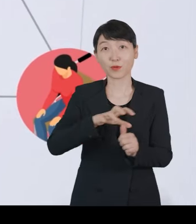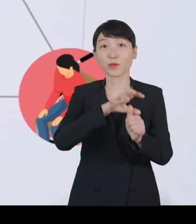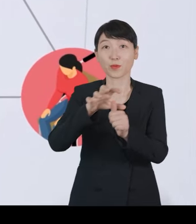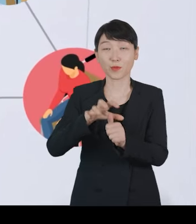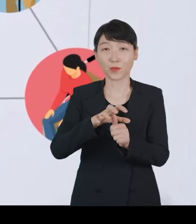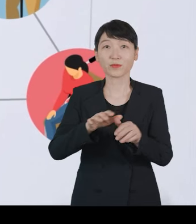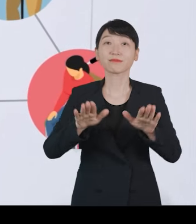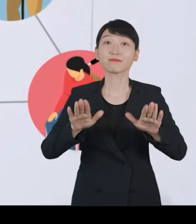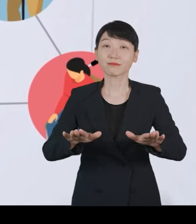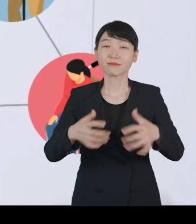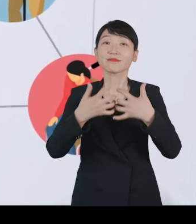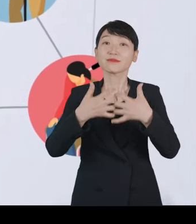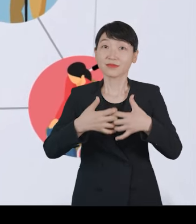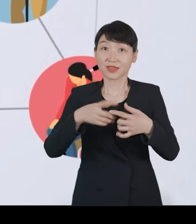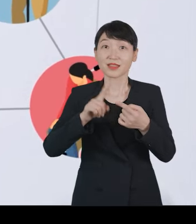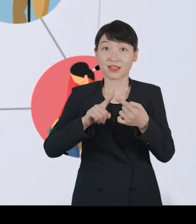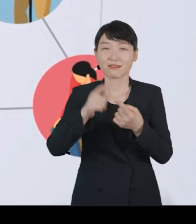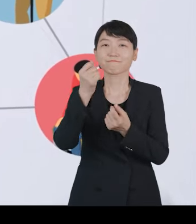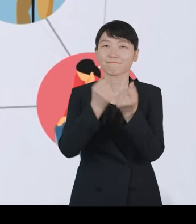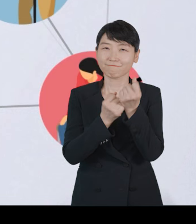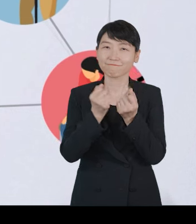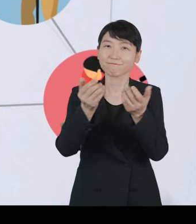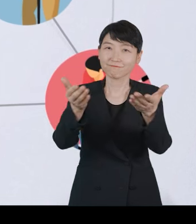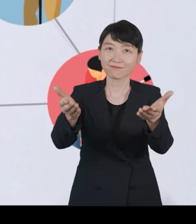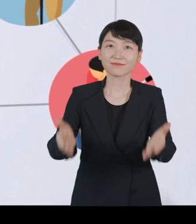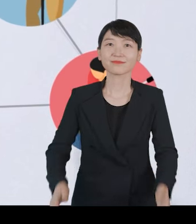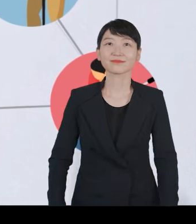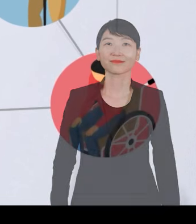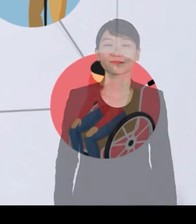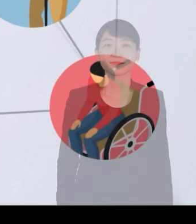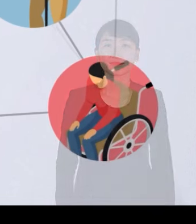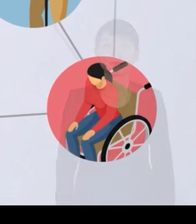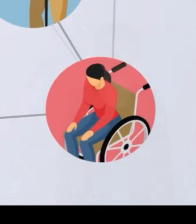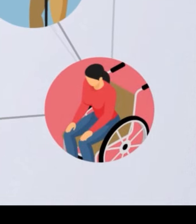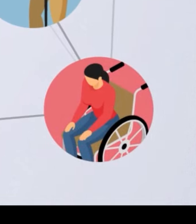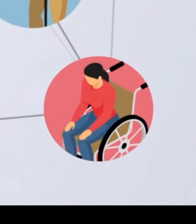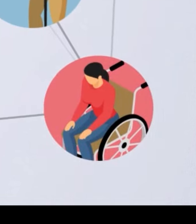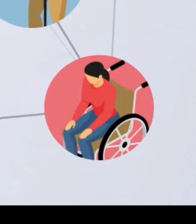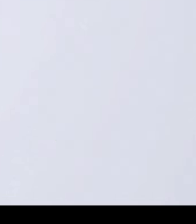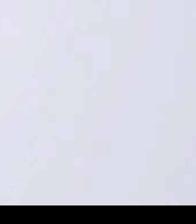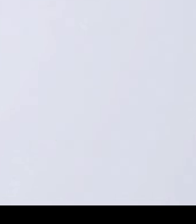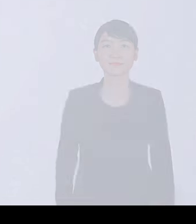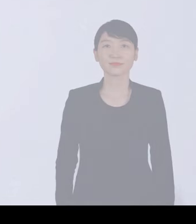사업. 지금부터 장비 사용 방법에 대해 설명드리겠습니다.